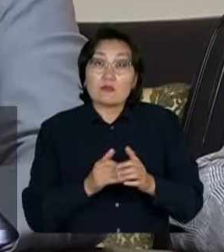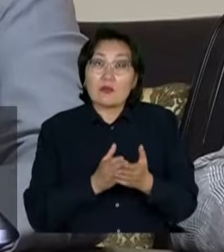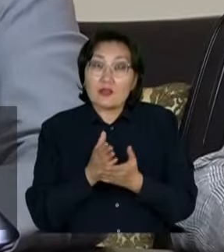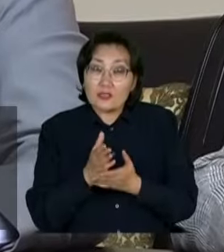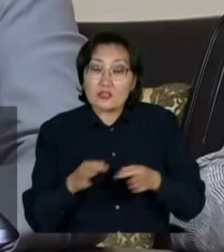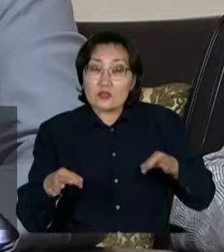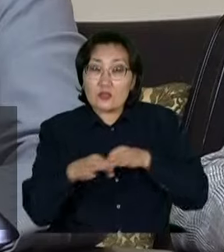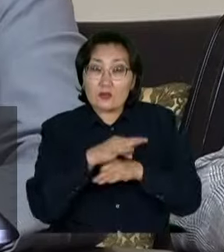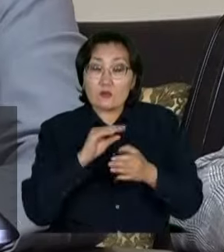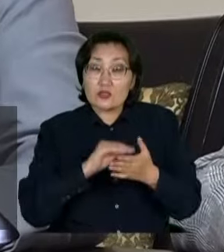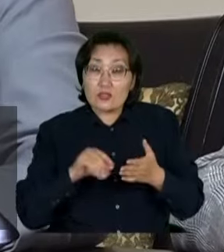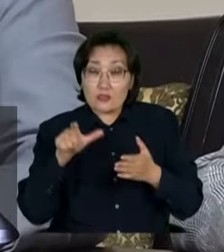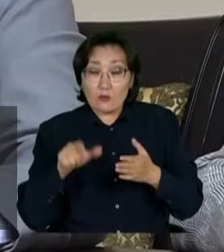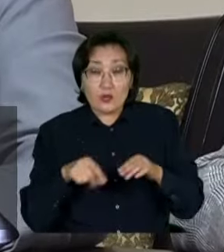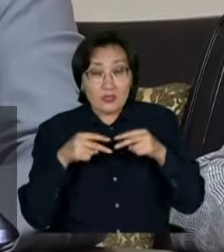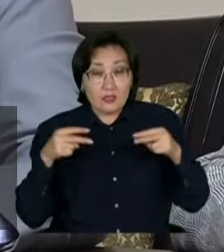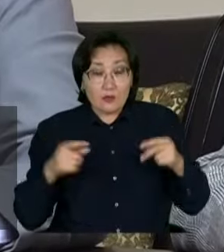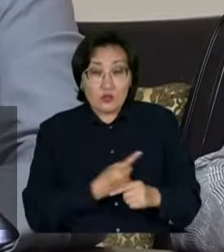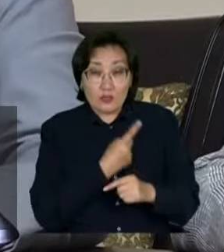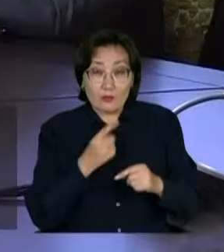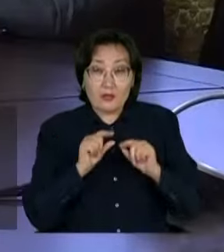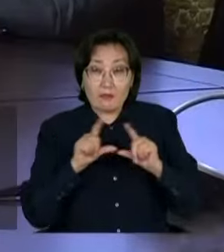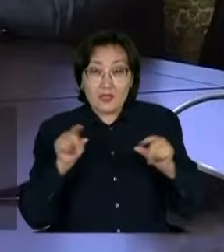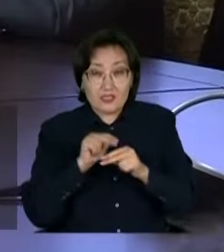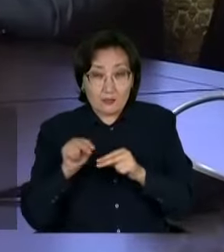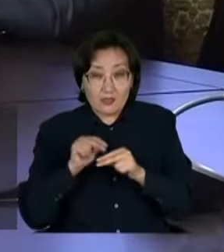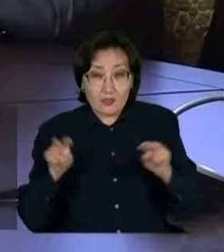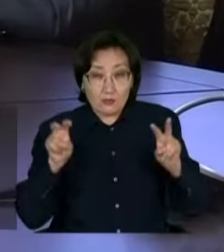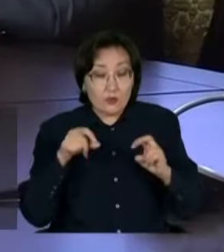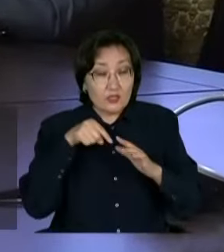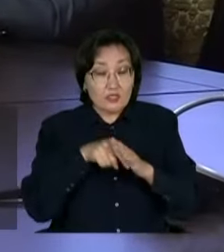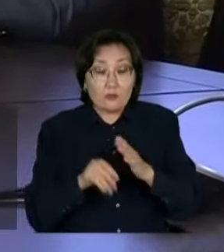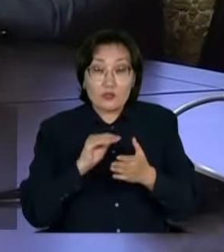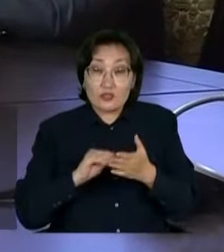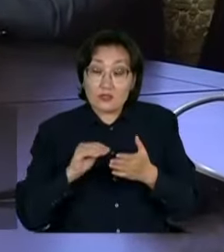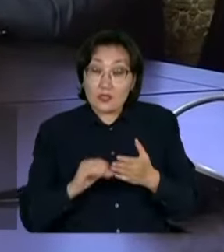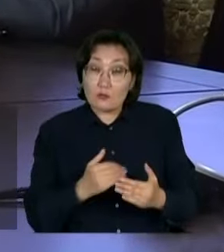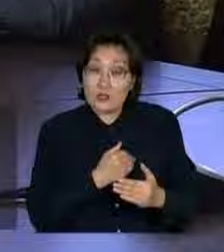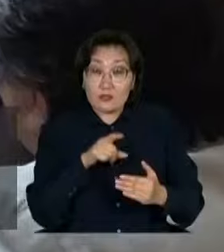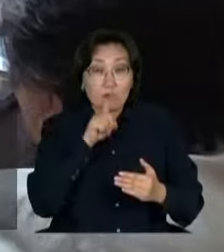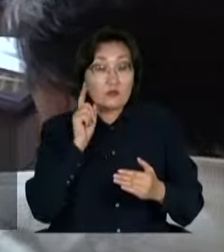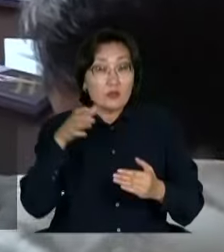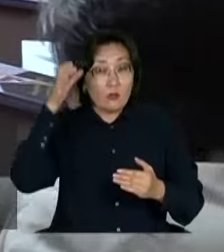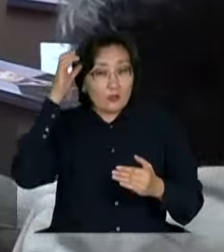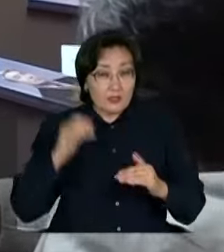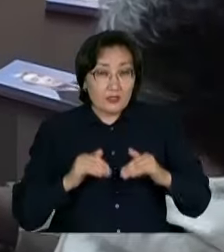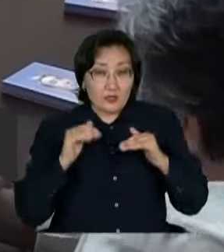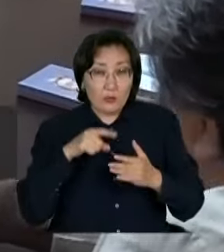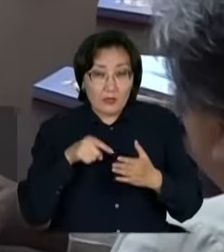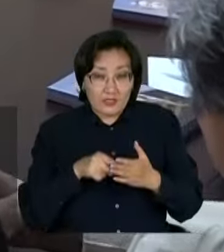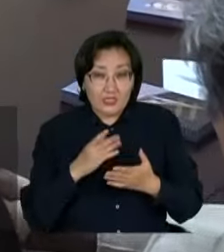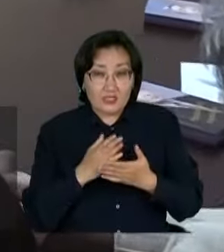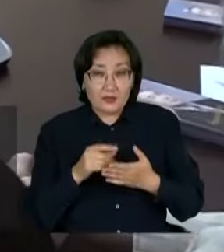алғашқысы жазушылардың әдеби шеберлік мектебі деп аталады. Мұның астарында жазуға бет бұрған жастардың білімін көтеру мәселесі жатыр,